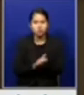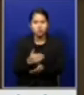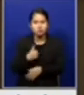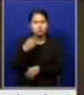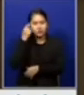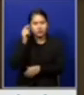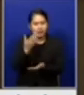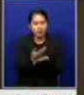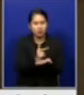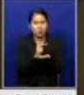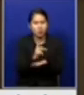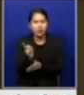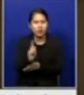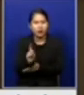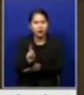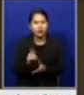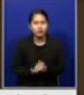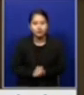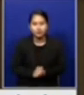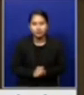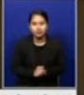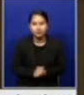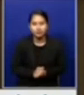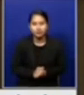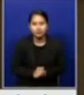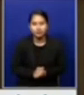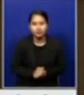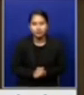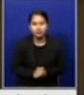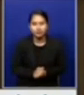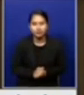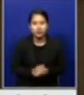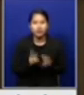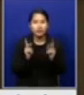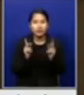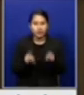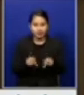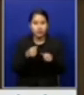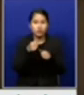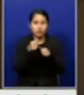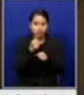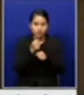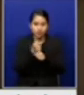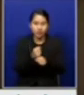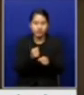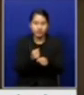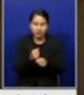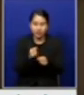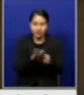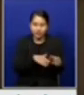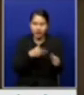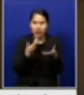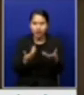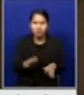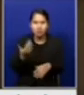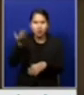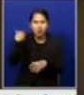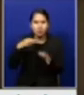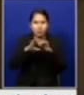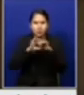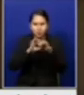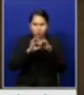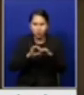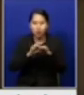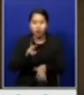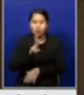คยอยู่ในสภามานานท่านคงจำได้ครับผมเป็นห่วงครับสมัยนั้นมีรัฐมนตรีว่าการกระทรวงอุตสาหกรรมเป็นเ